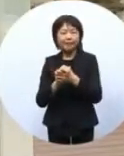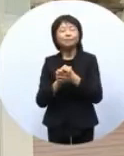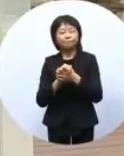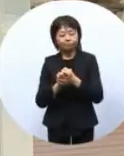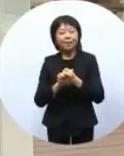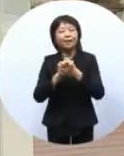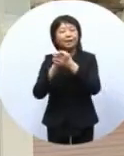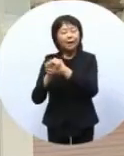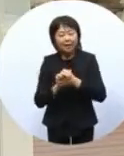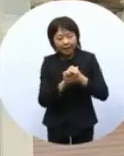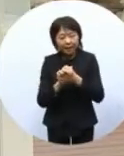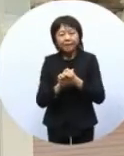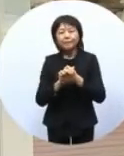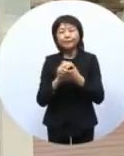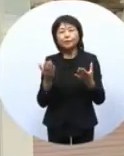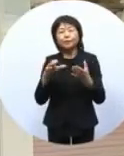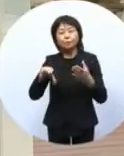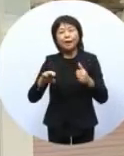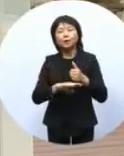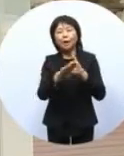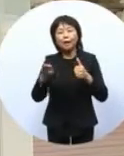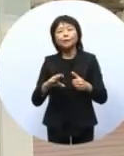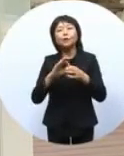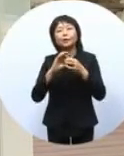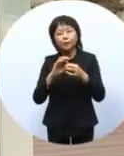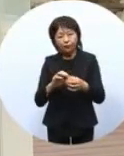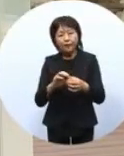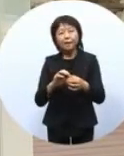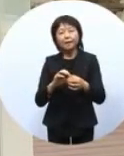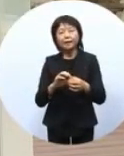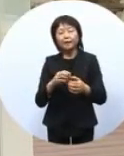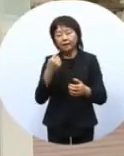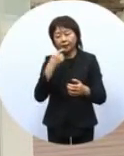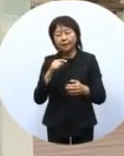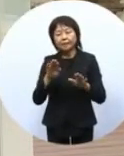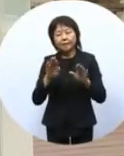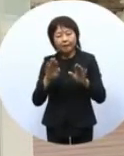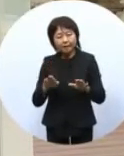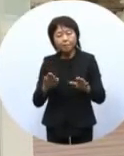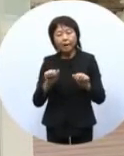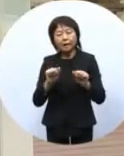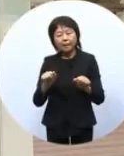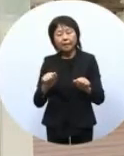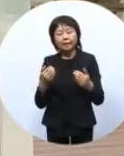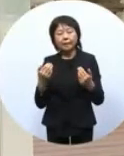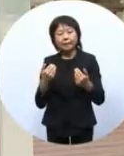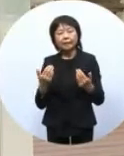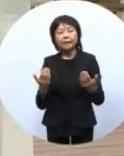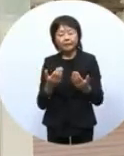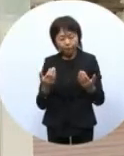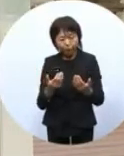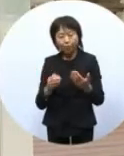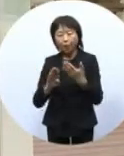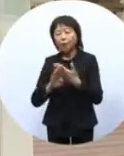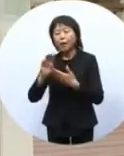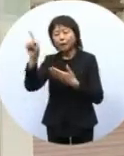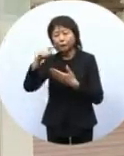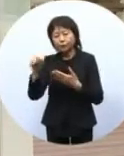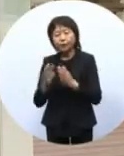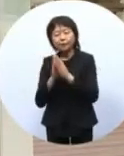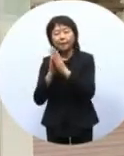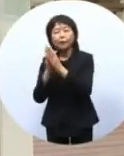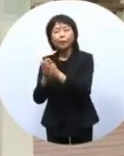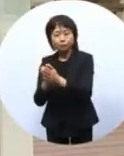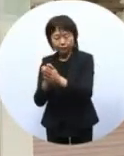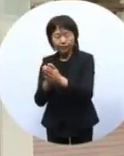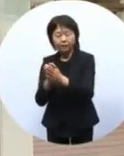という職場環境なので、私が今ある仕事をみんなに、どうしても私の仕事を他の人にやってもら